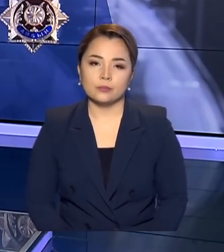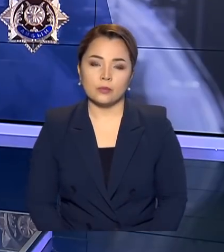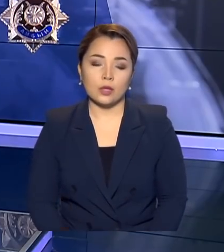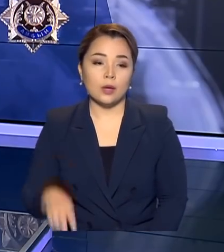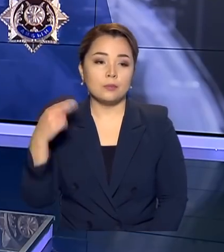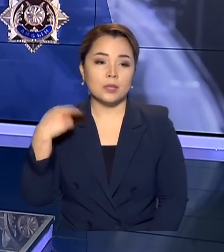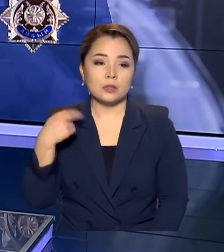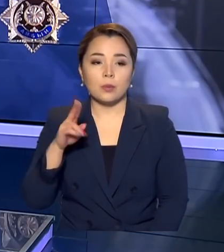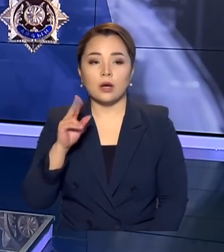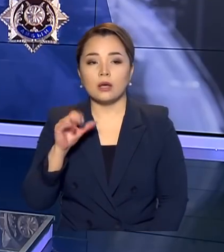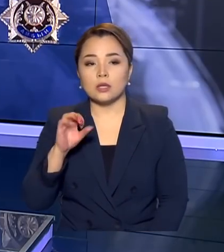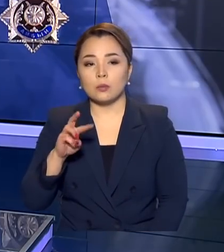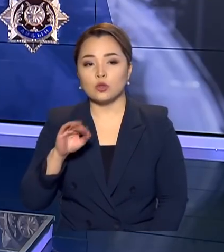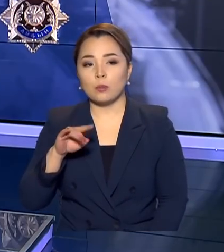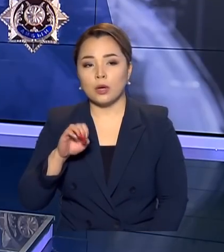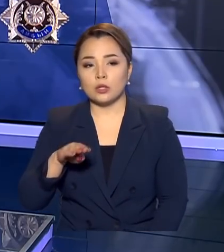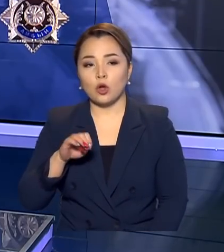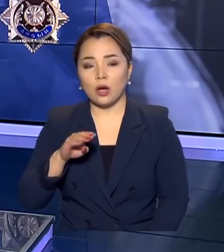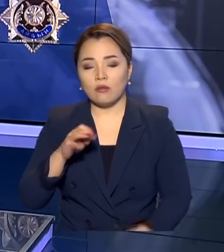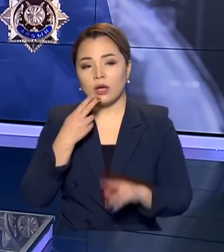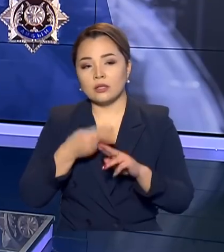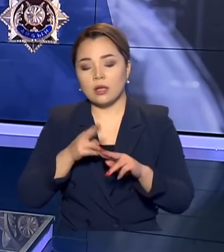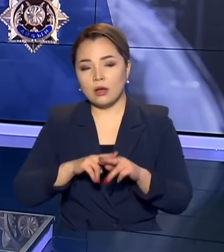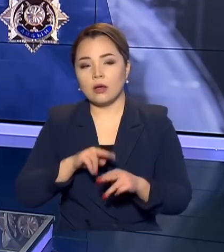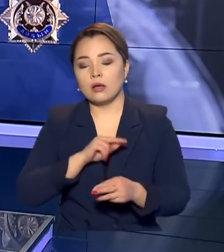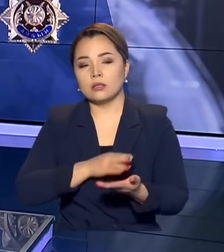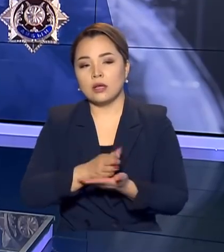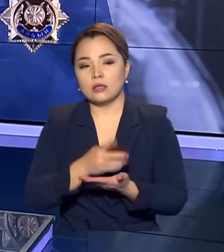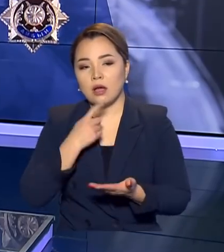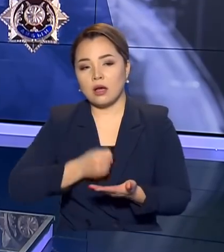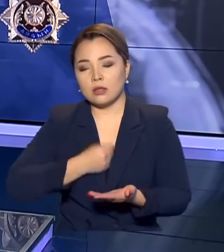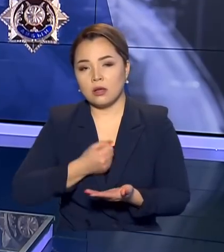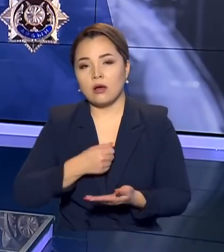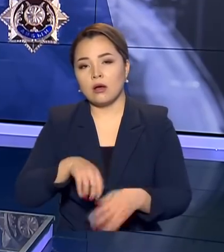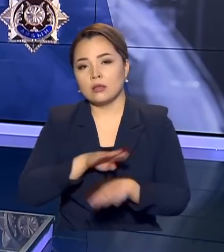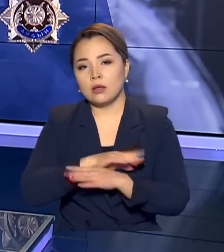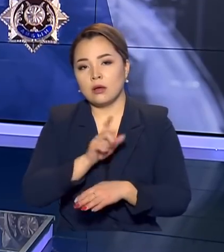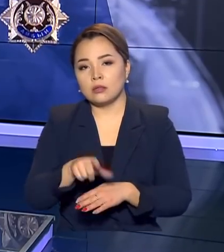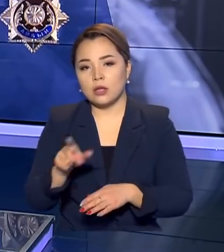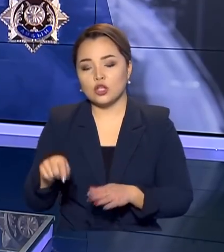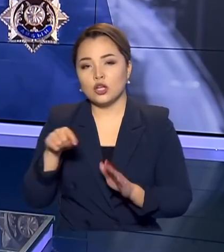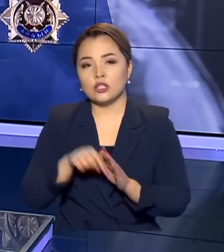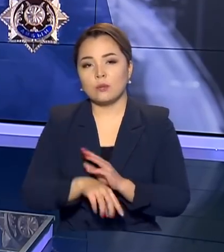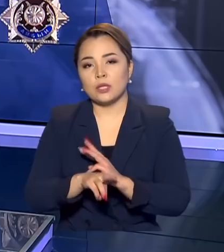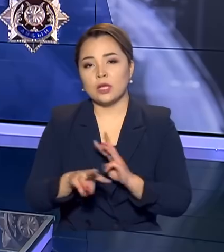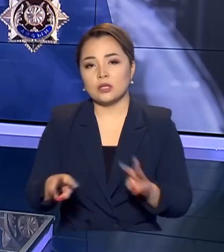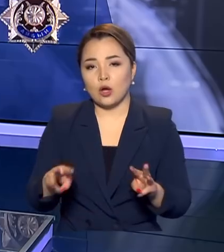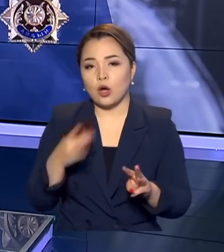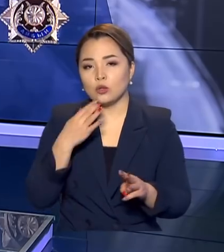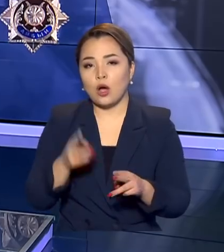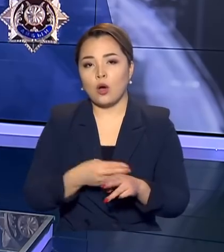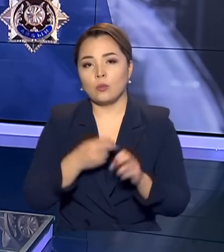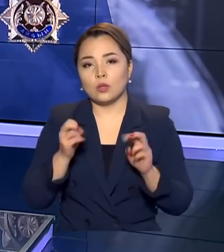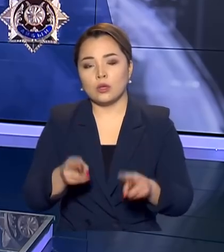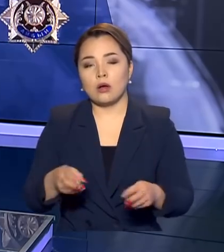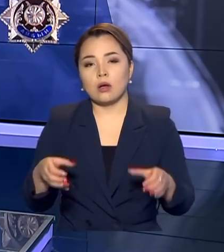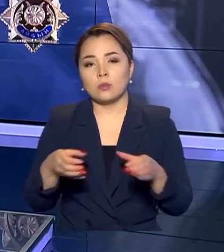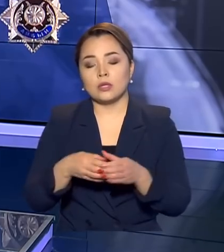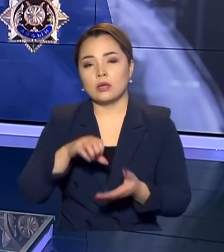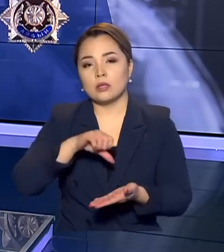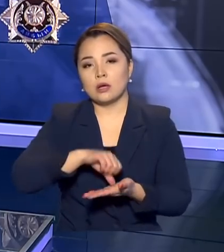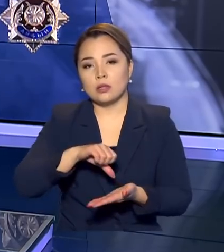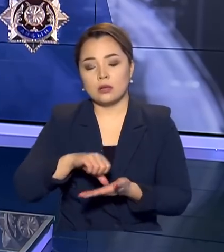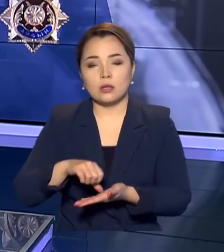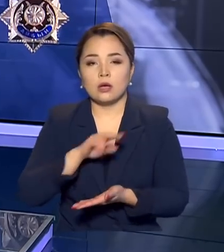Президент Қасым-Жомарт Тоқаев әскери және қызметтік борышын атқару кезінде қаза тапқан ішкі істер министрлігінің және ұлттық қауіпсіздік комитетінің